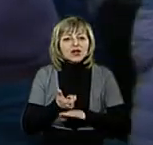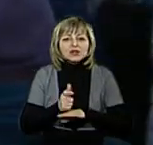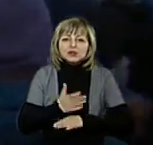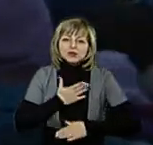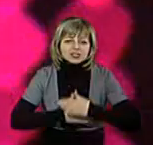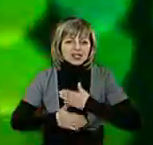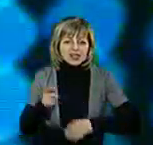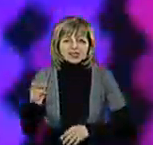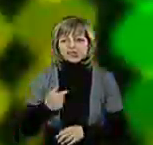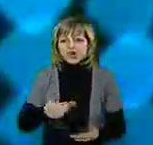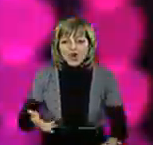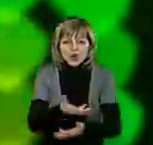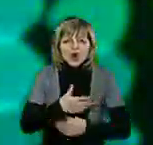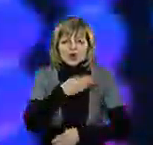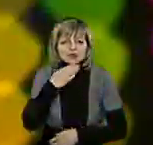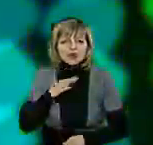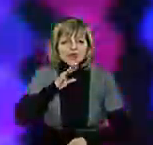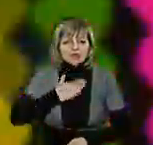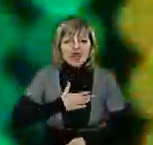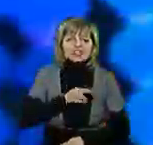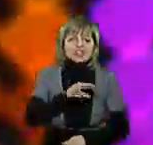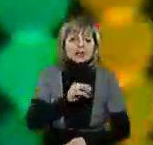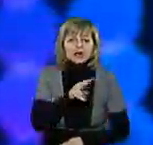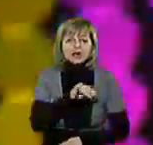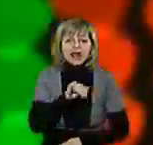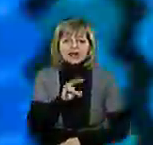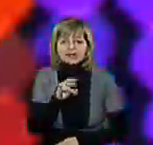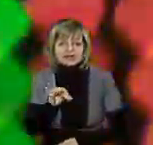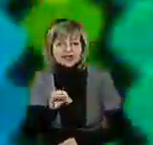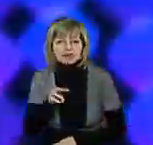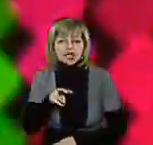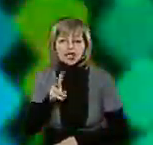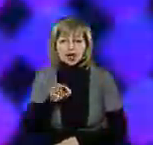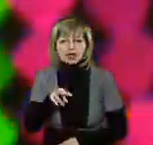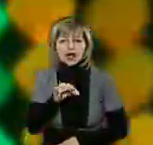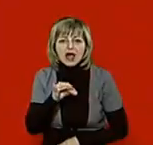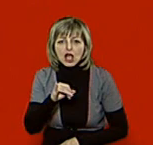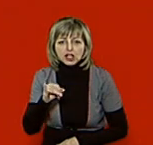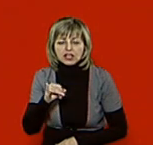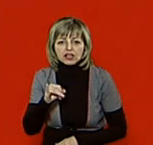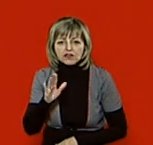зібрали сьогодні так багато. Наші Миколаївни, Миколаївичі і справжні Миколаї.